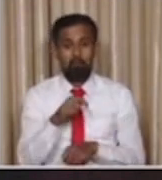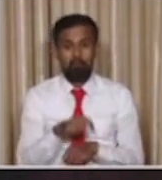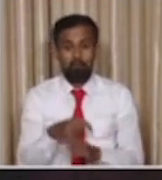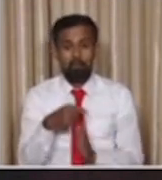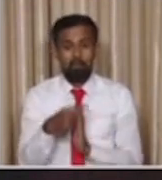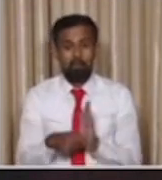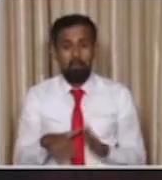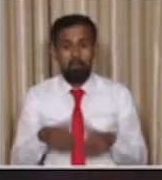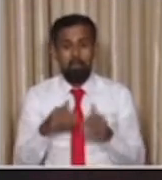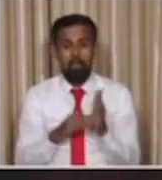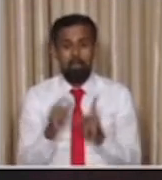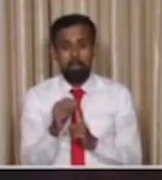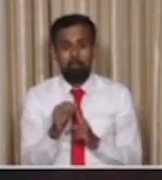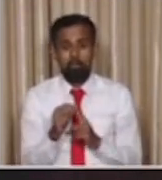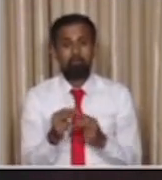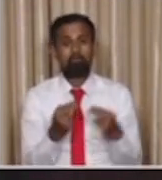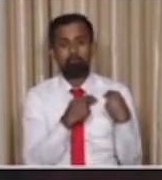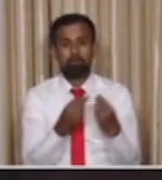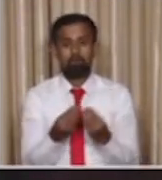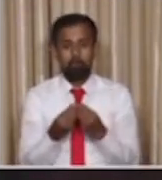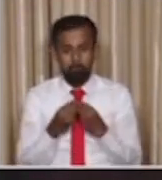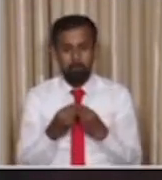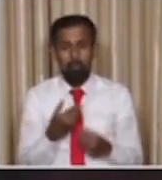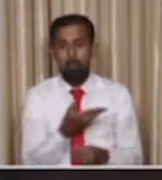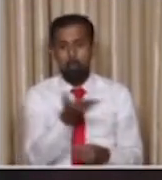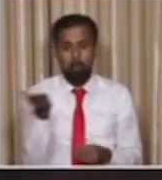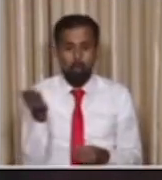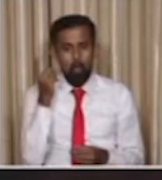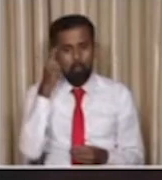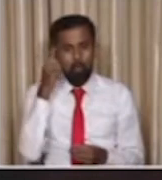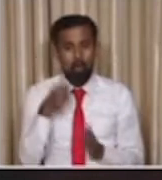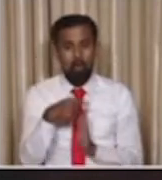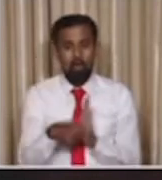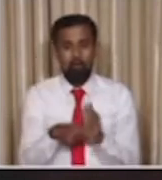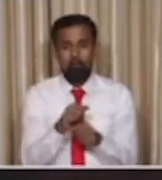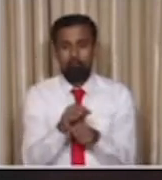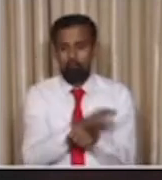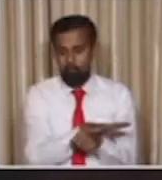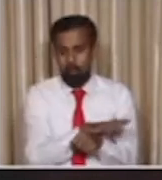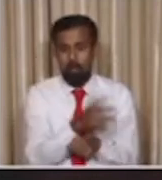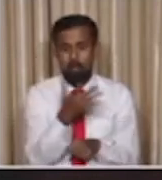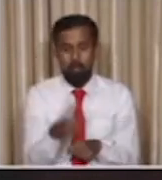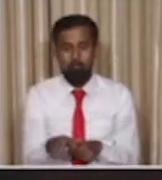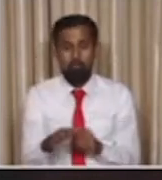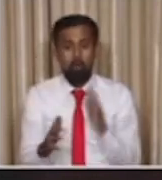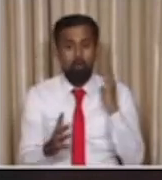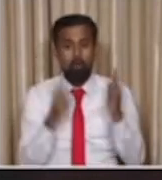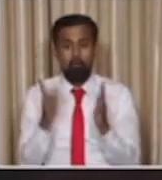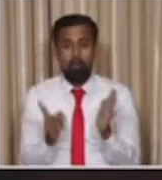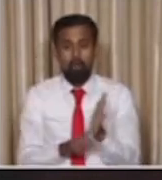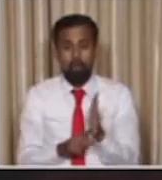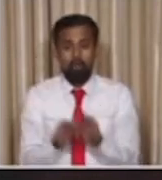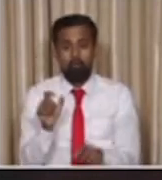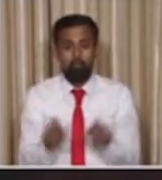මේ රටේ සෞඛ්‍ය අමාත්‍යවරයා විදියට පත් වෙන්නේ අපි හැමෝම දන්නවා ලෝකේ වසංගතයක් තිබුණා ඒ වසංගතයේ මේ ලෝකේ ලක්ෂ ගණන්